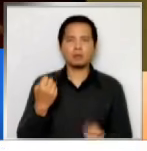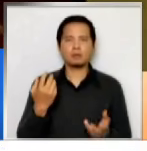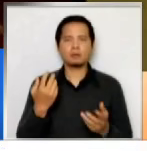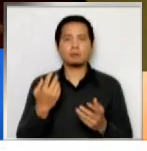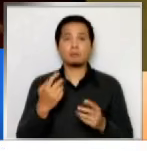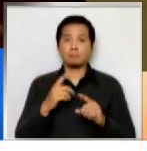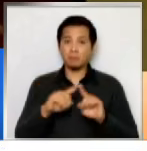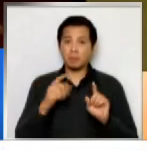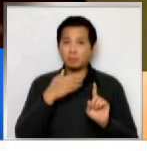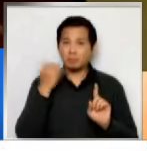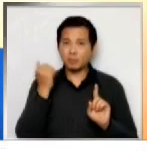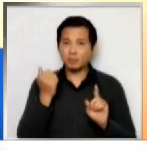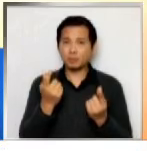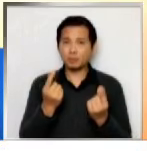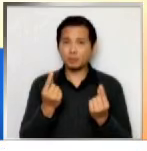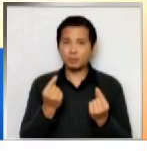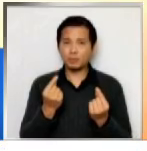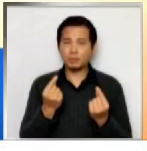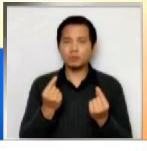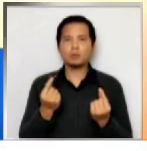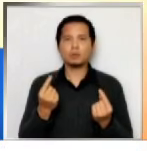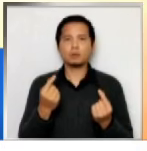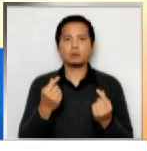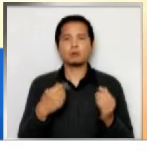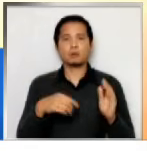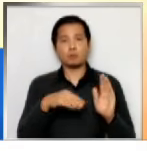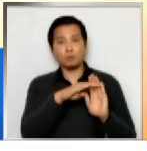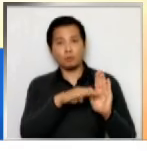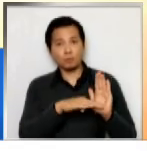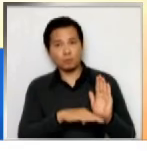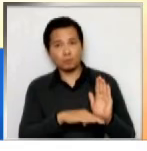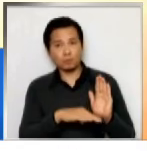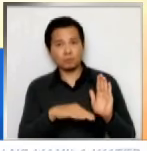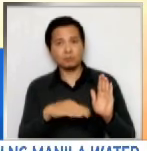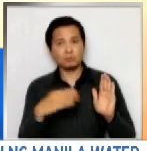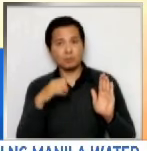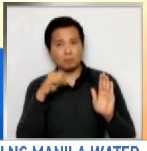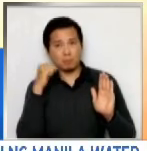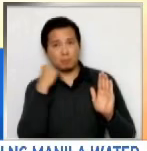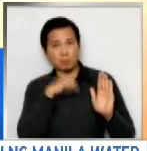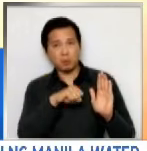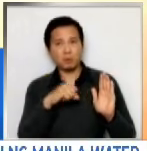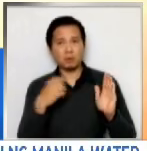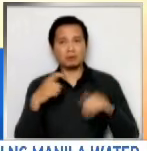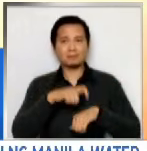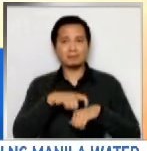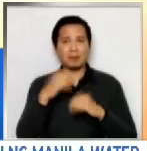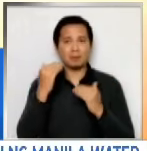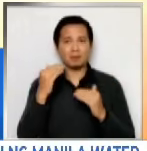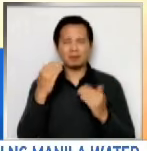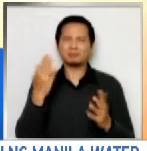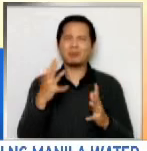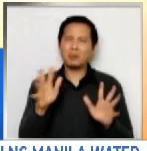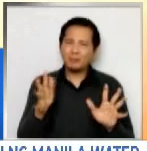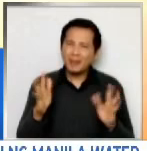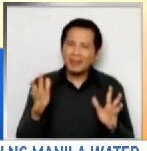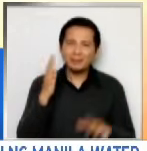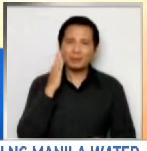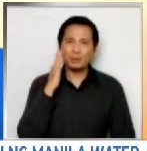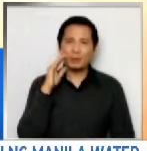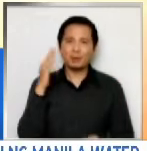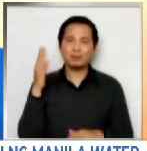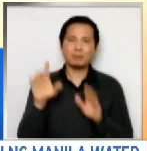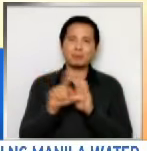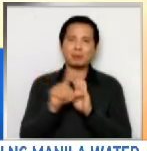to do really is not to violate the curfew. Alam natin na bawal talagang lumabas. Wag nang lumabas unless it is